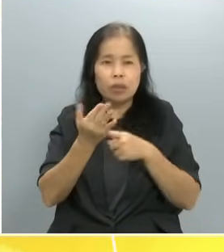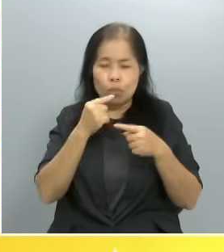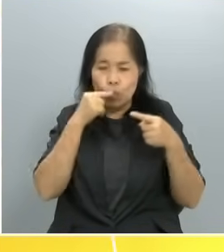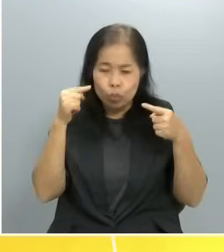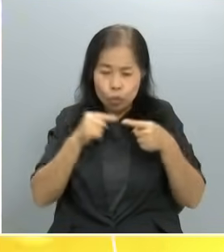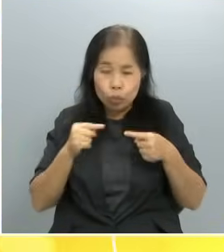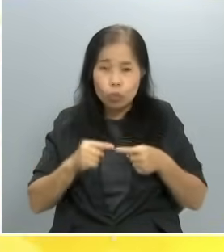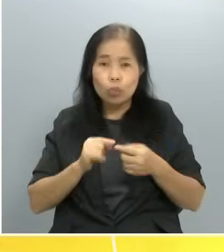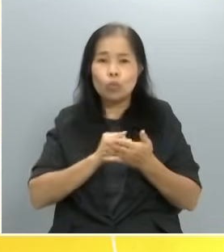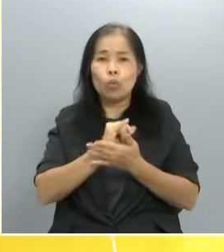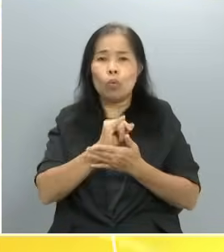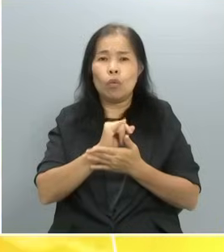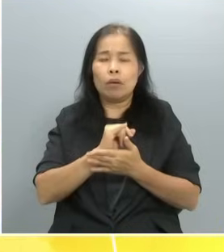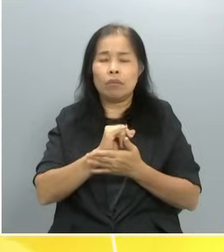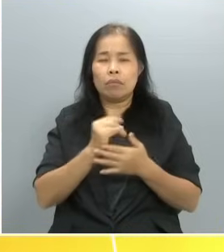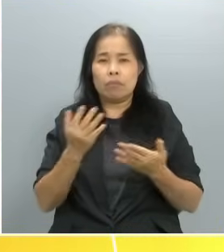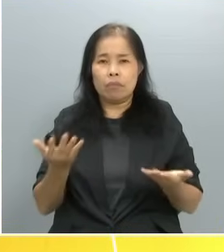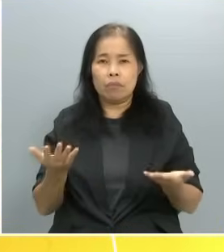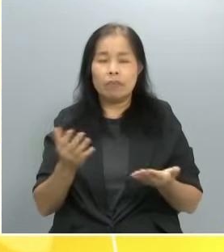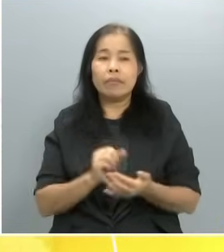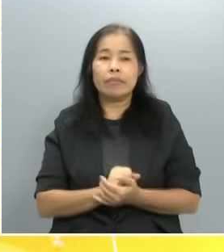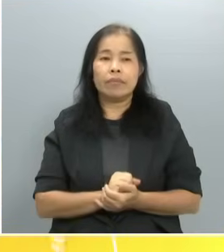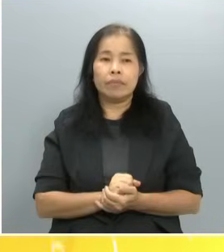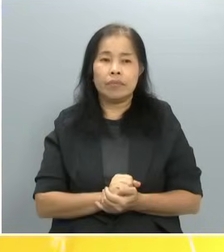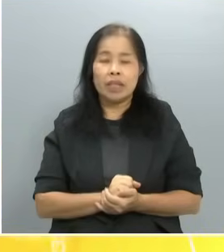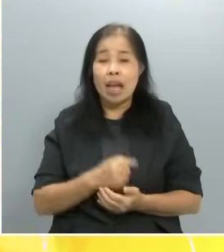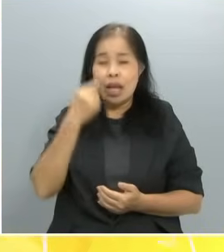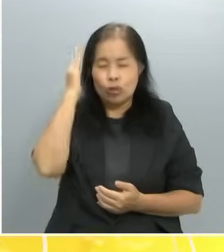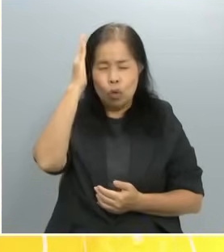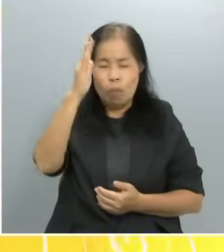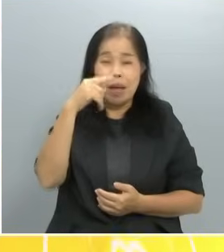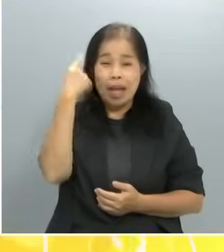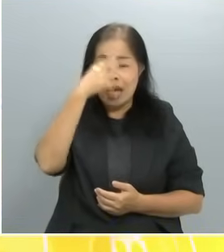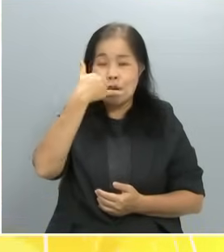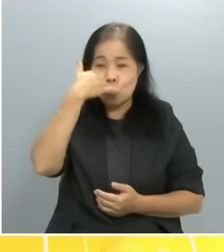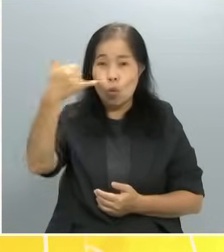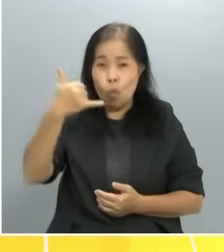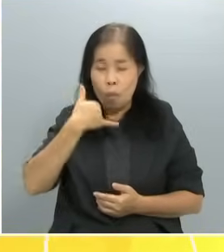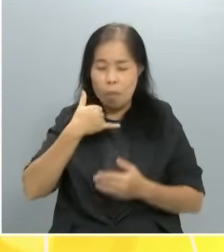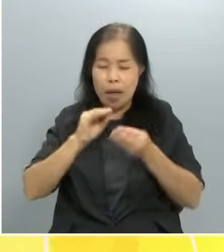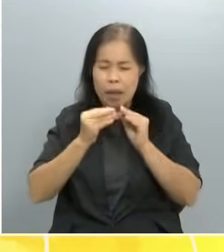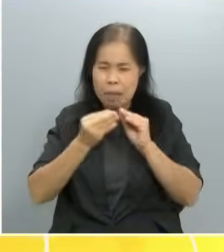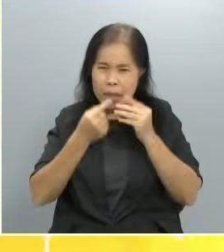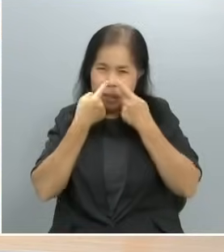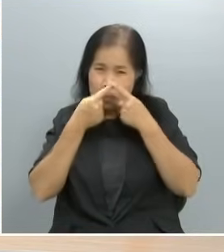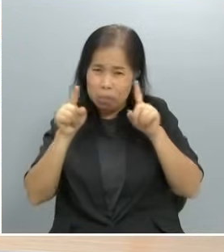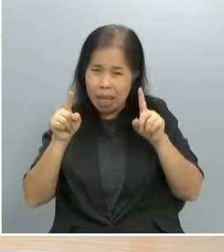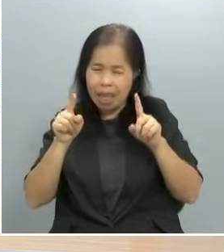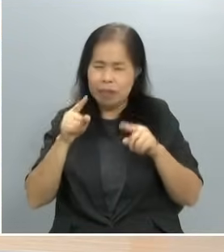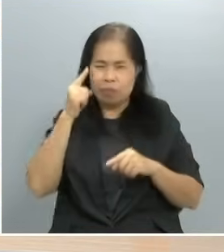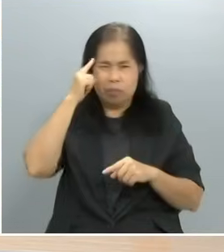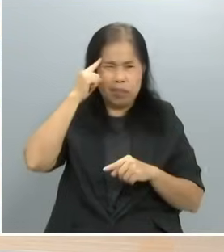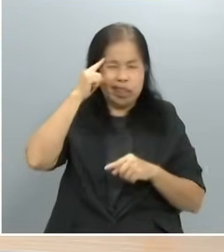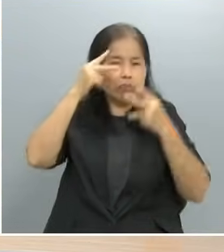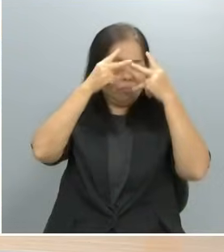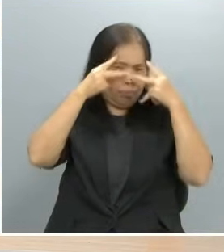ค่ะท่านผู้ชม 1ใครโทรศัพท์มาเบอร์แปลกหรือเบอร์อะไรก็ตามทีตั้งข้อ 11มิจฉาชีพ 1